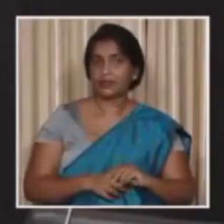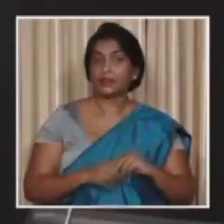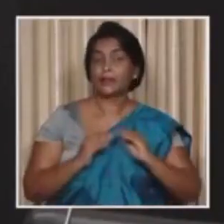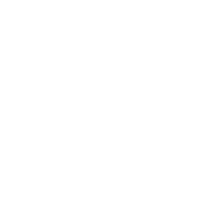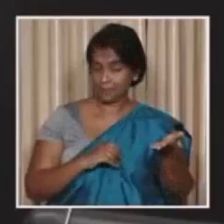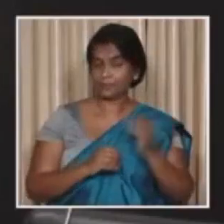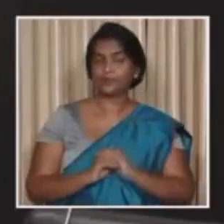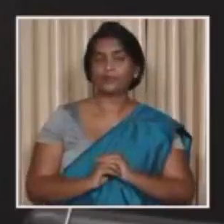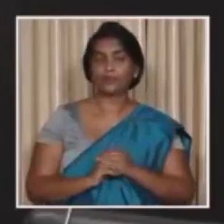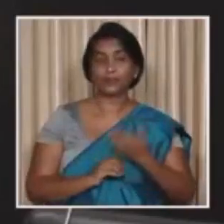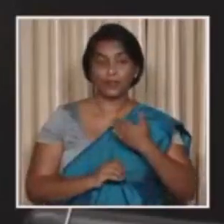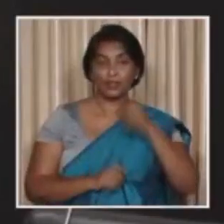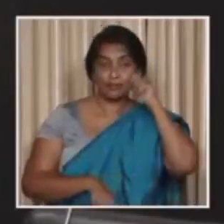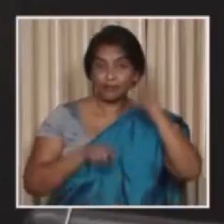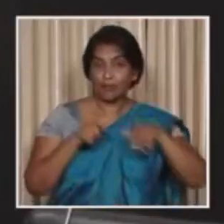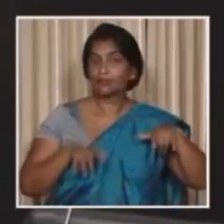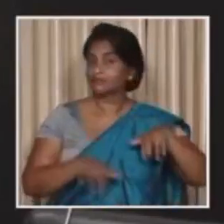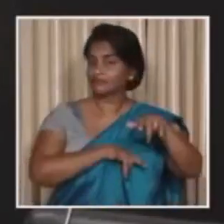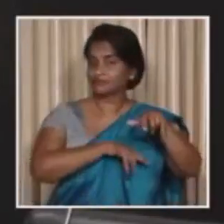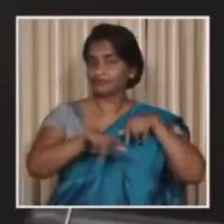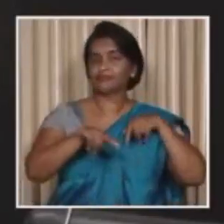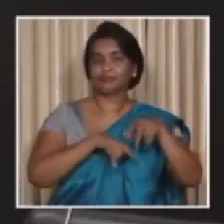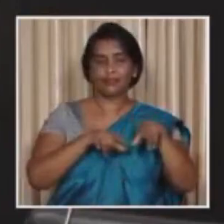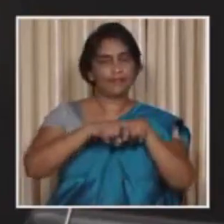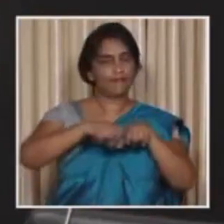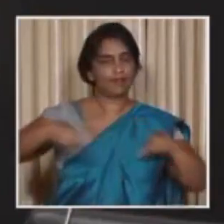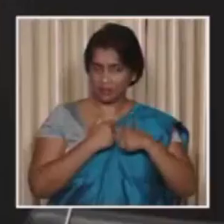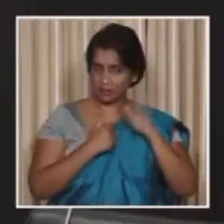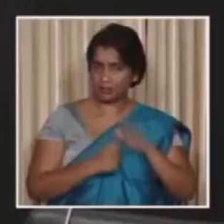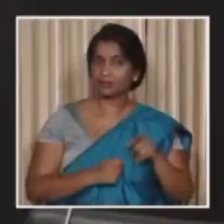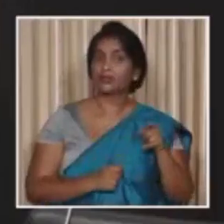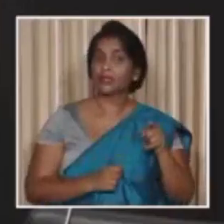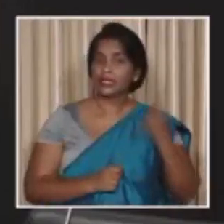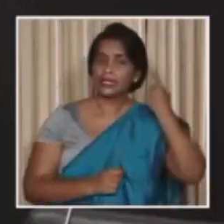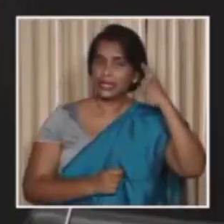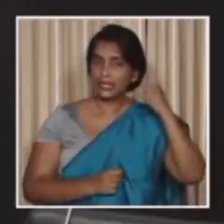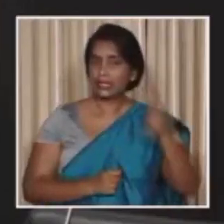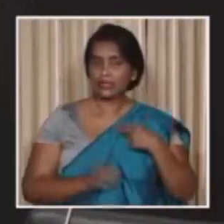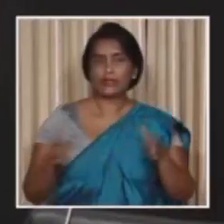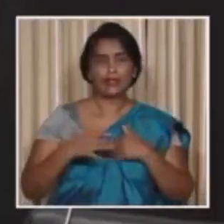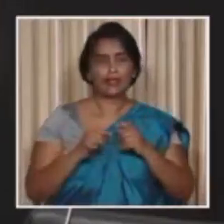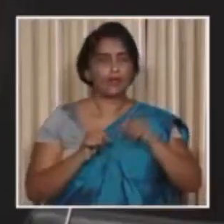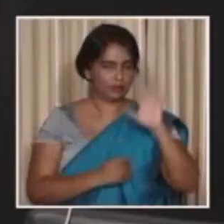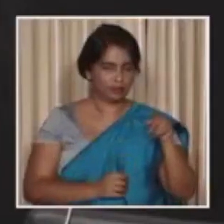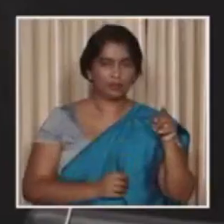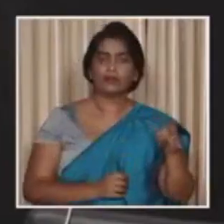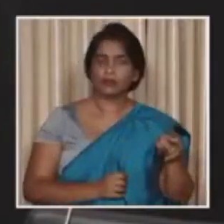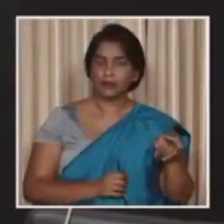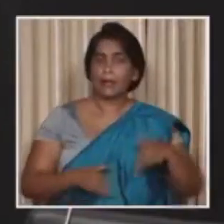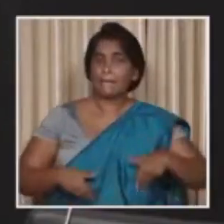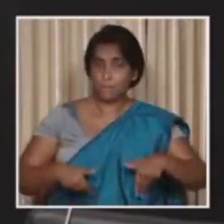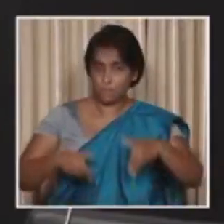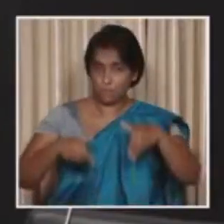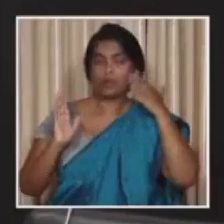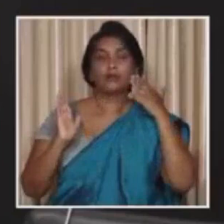එහා පැත්තෙන් මගින්ට ගමන් කිරීම සඳහා වෙනම තීරු සකස් කරලා තියෙනවා ඊයේ දිනේදී අපි කැබිනට් මණ්ඩලයට ඉදිරිපත් කළා මේ